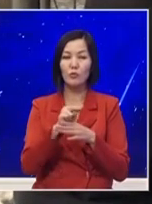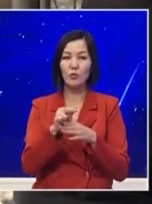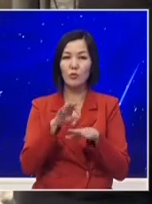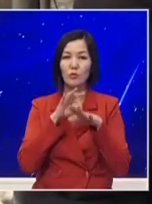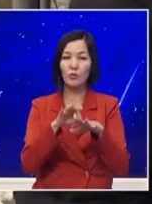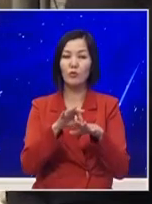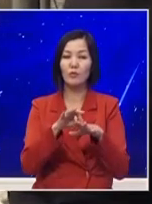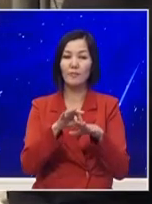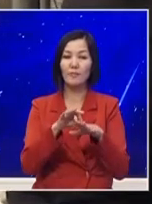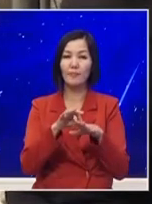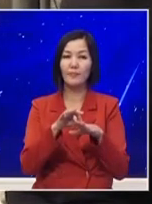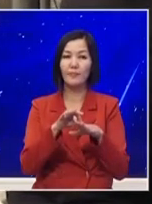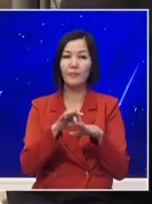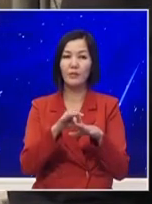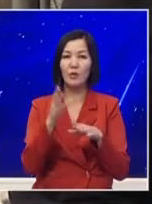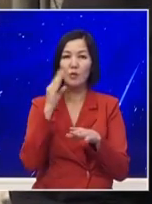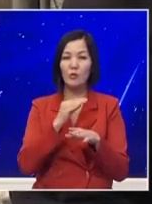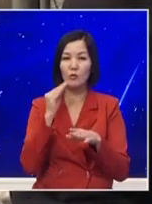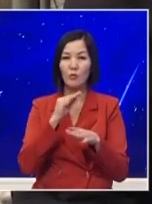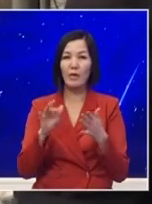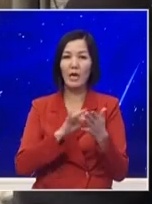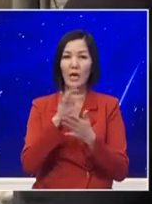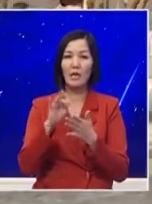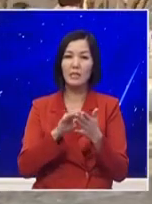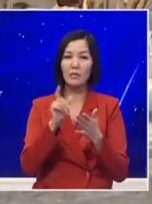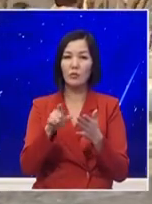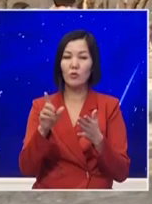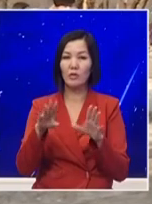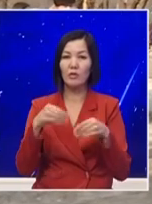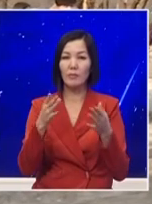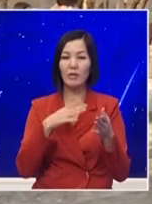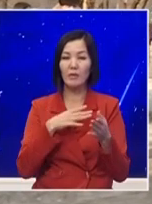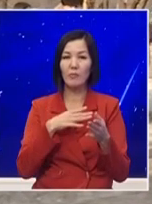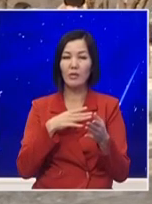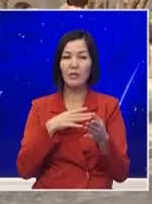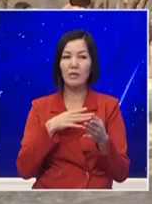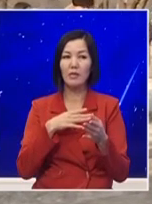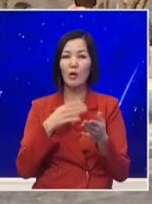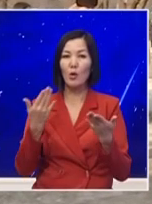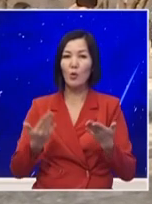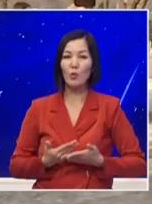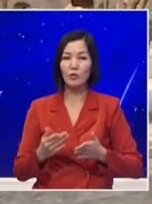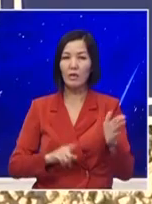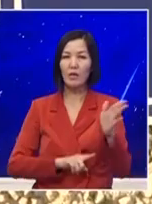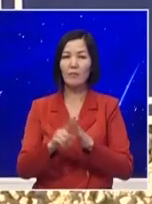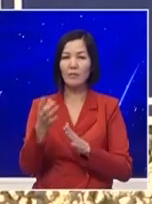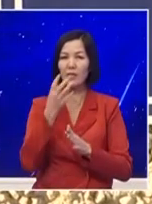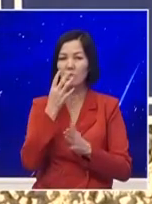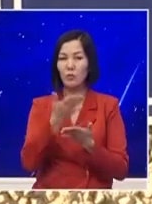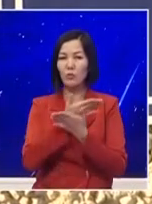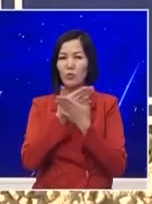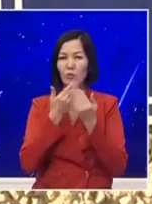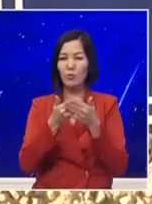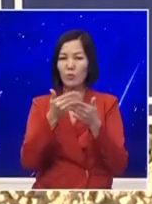жасалып, Үштөбе қаласының тұрғындарына берілген болатын. Тұрғындардың айтуынша үй қоныстанған күннен ақ жылымайды. Ал